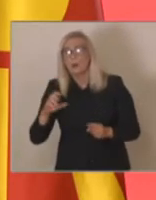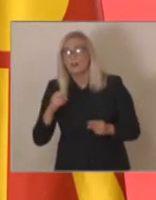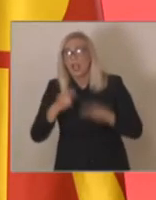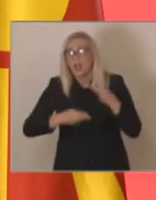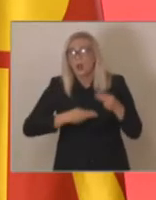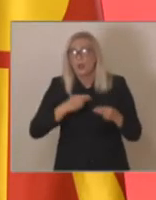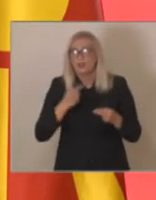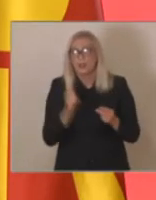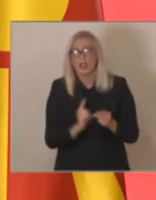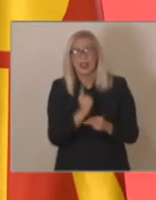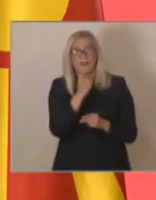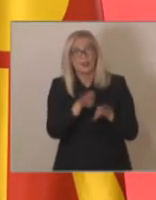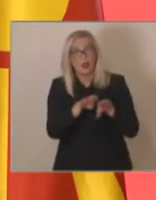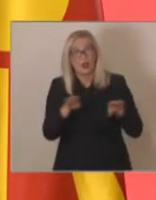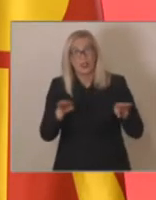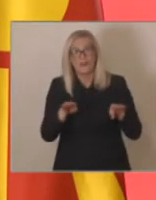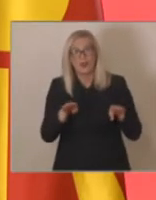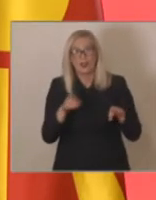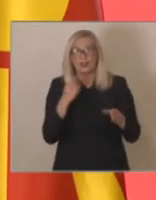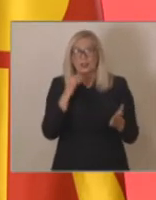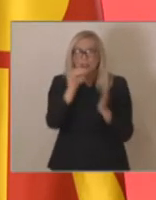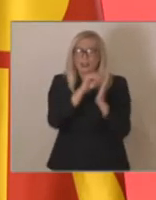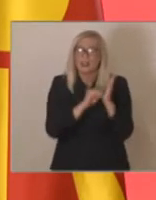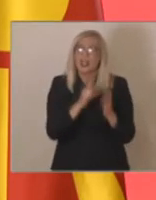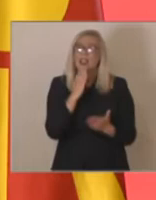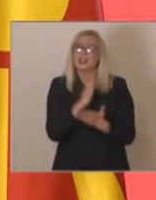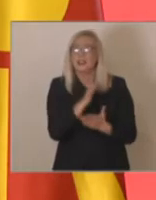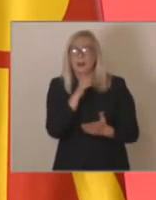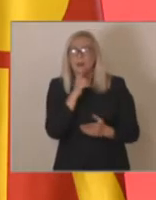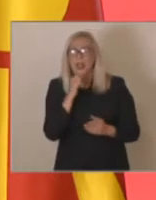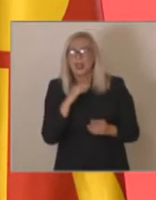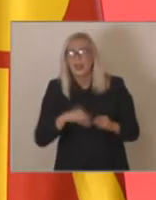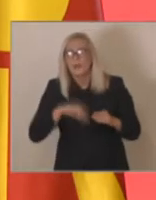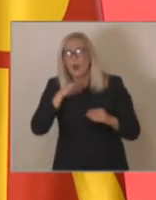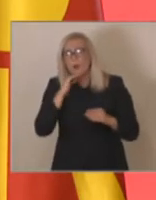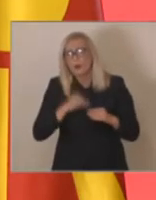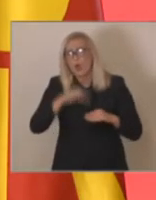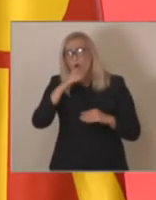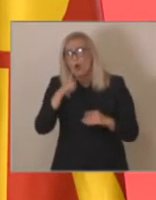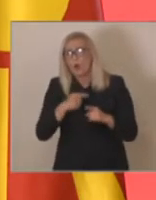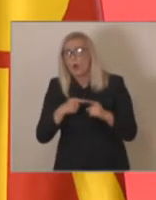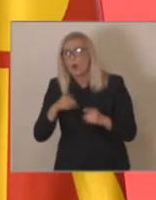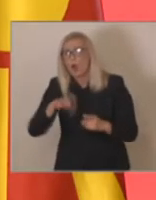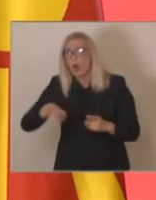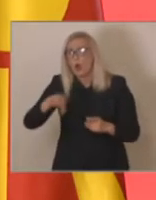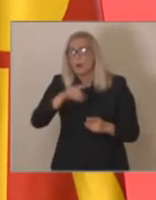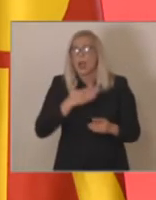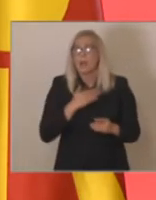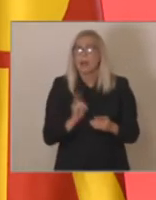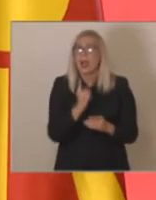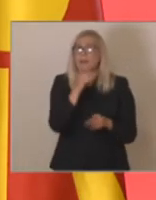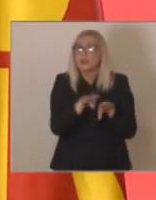многу повисоко ниво. Се наведува дека Северна Македонија во голем број области постигнува високо ниво